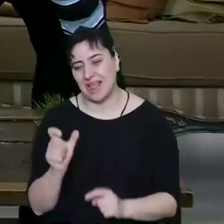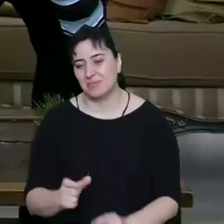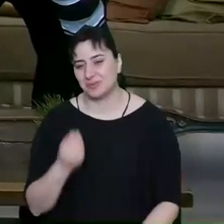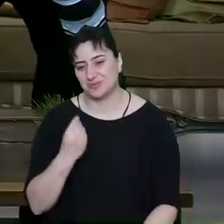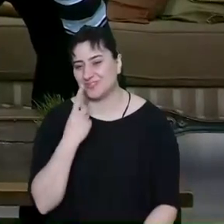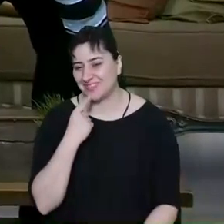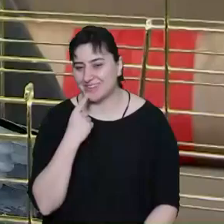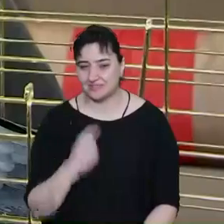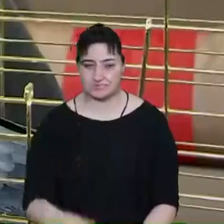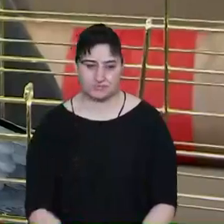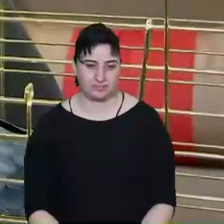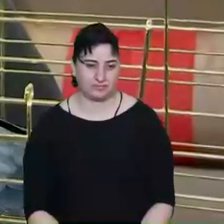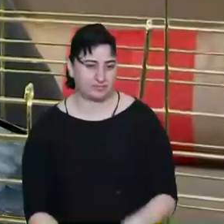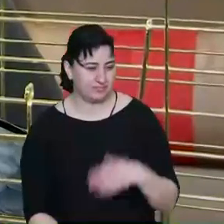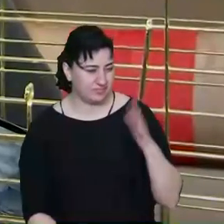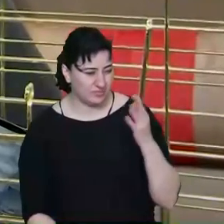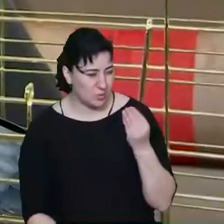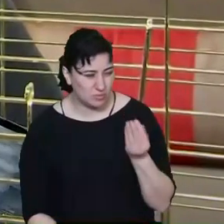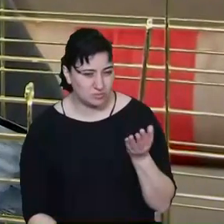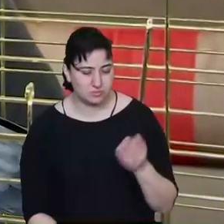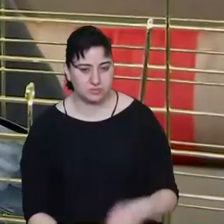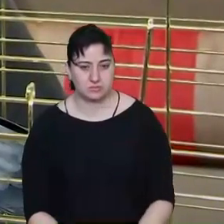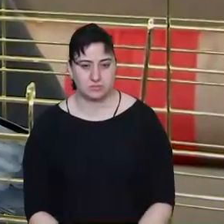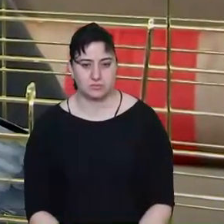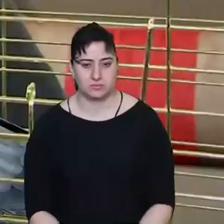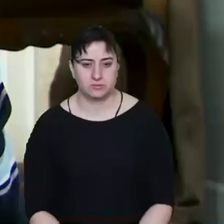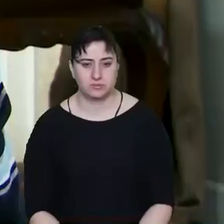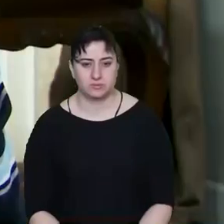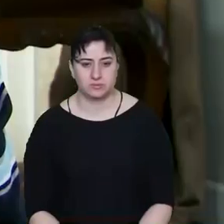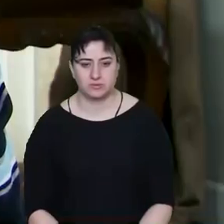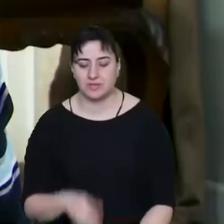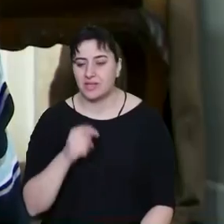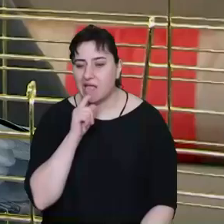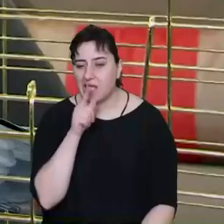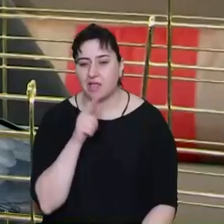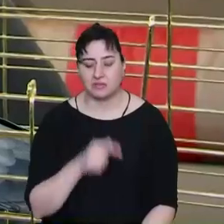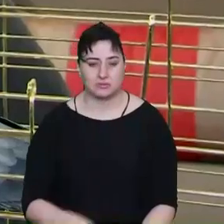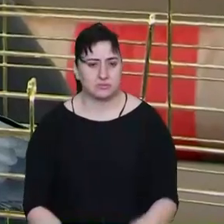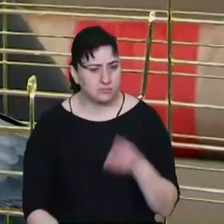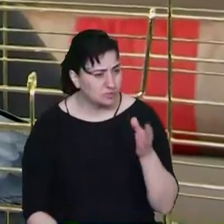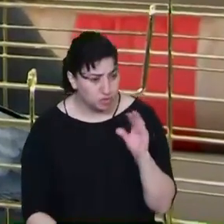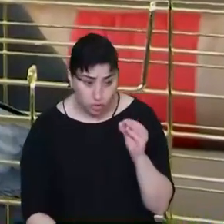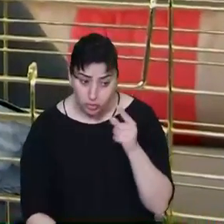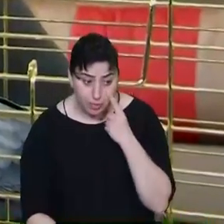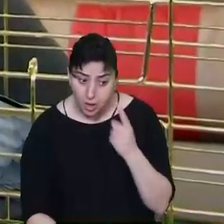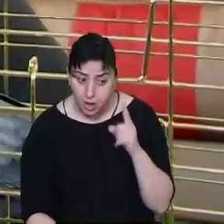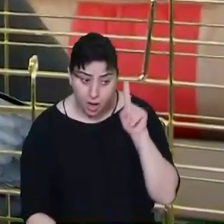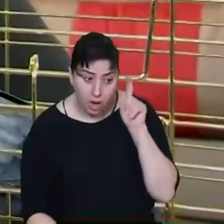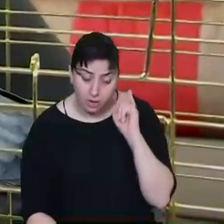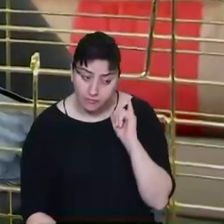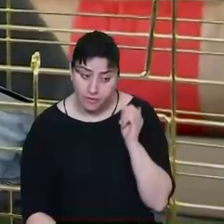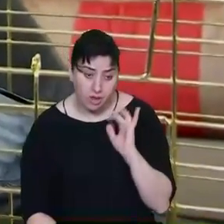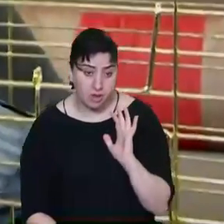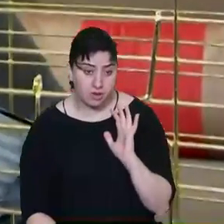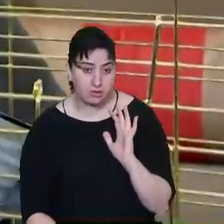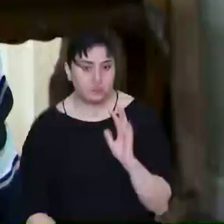baksana çok tatlı ya. Ya ne güzel konuşuyor. Geldi. Ya çocuk akıllı ol bak diyorum